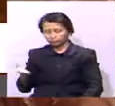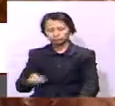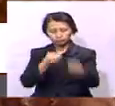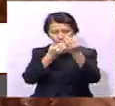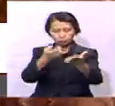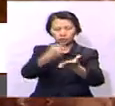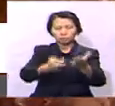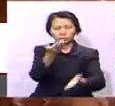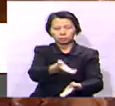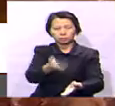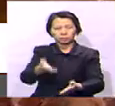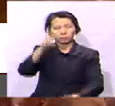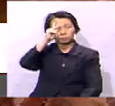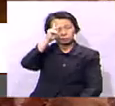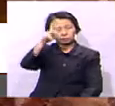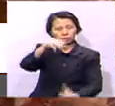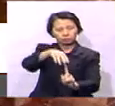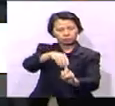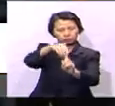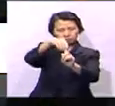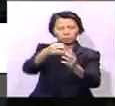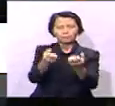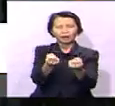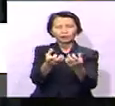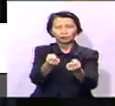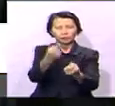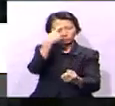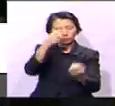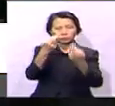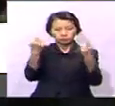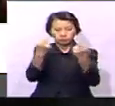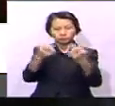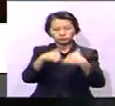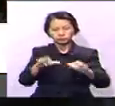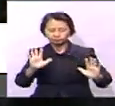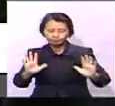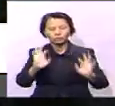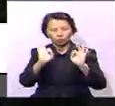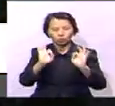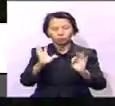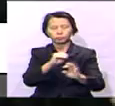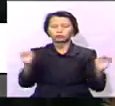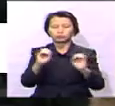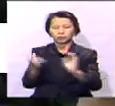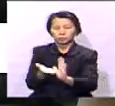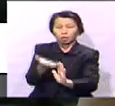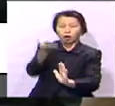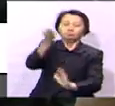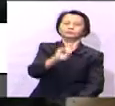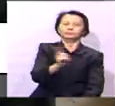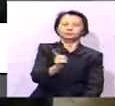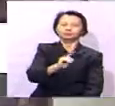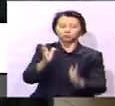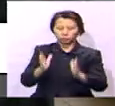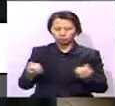memaklumkan harga barang keperluan di Kelantan, terutama barangan basah untuk Aidilfitri, masih lagi terkawal dan tiada kenaikan luar biasa.